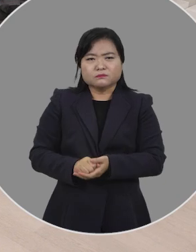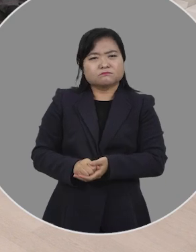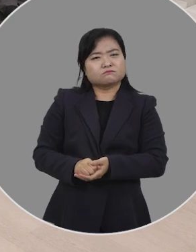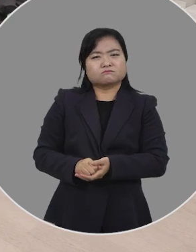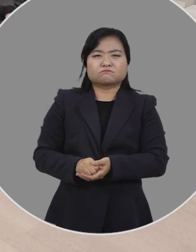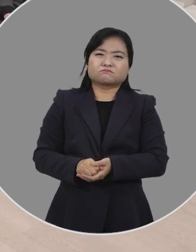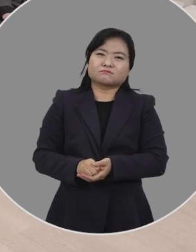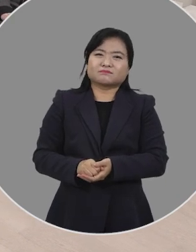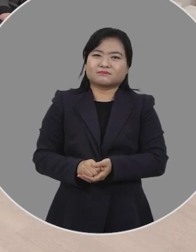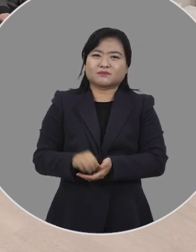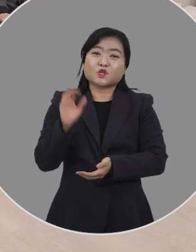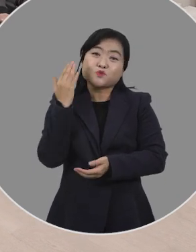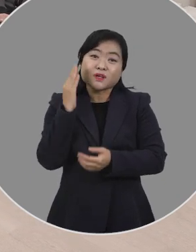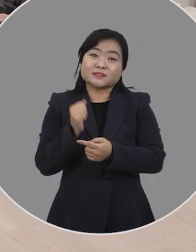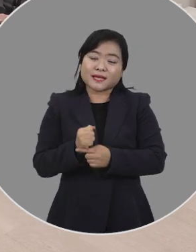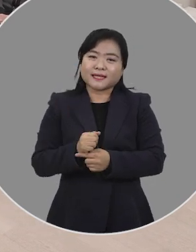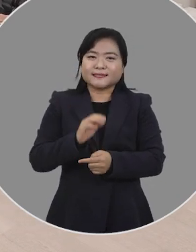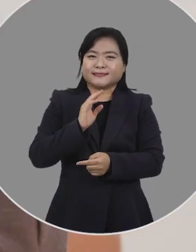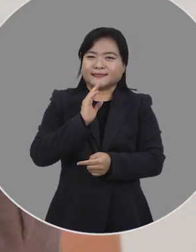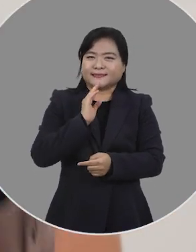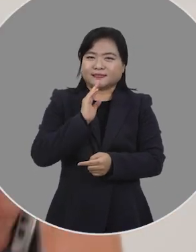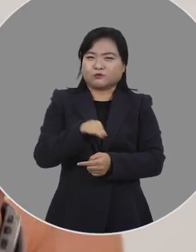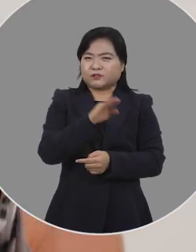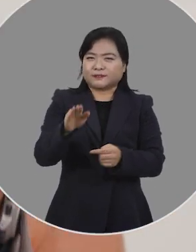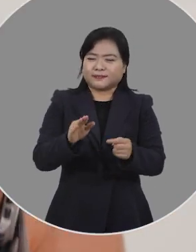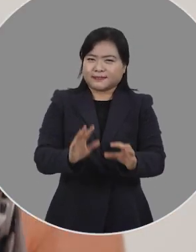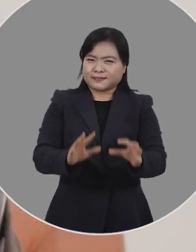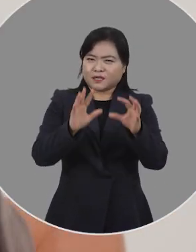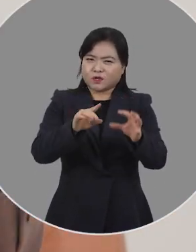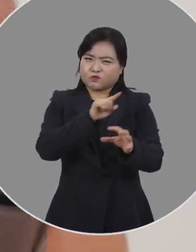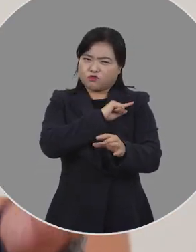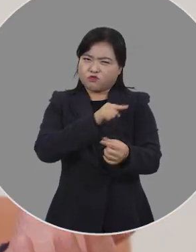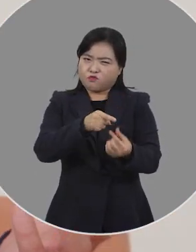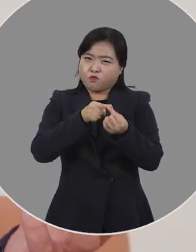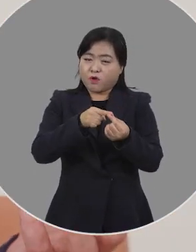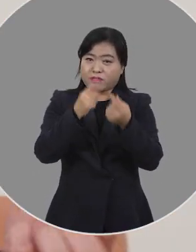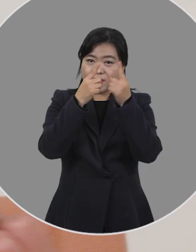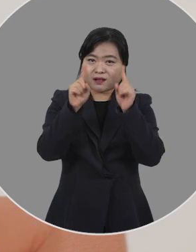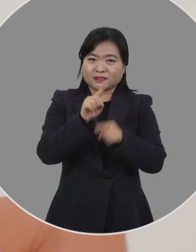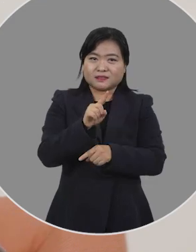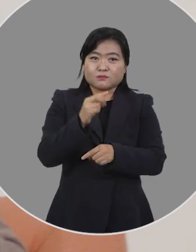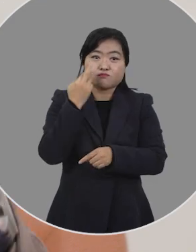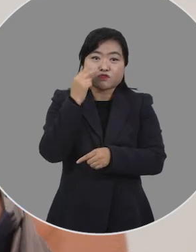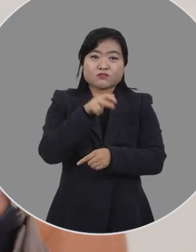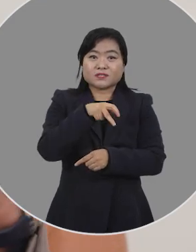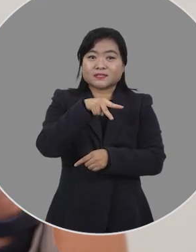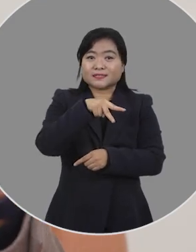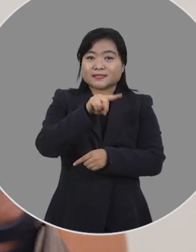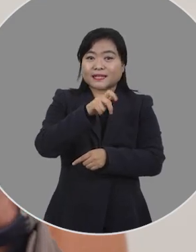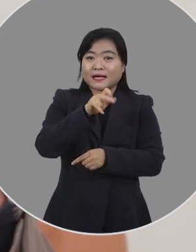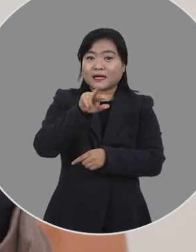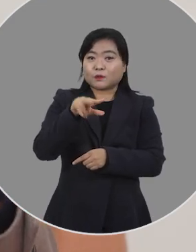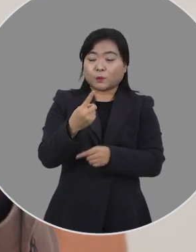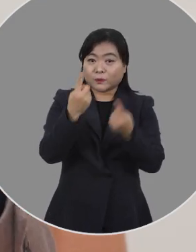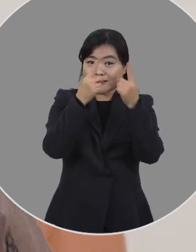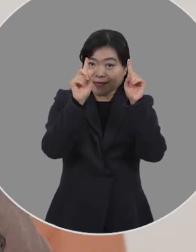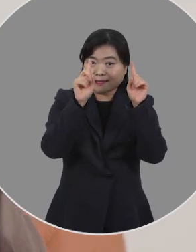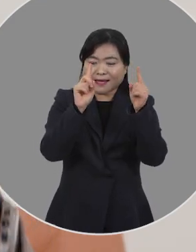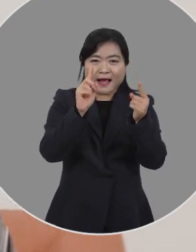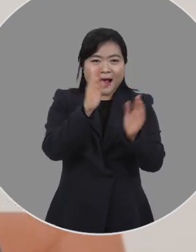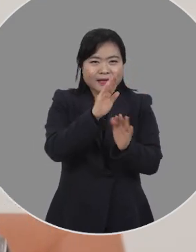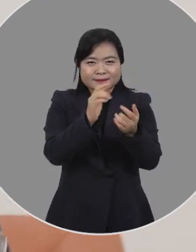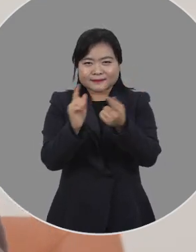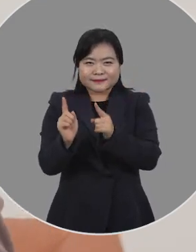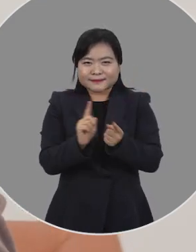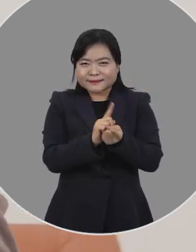글쎄요. 최근에 진짜 우리가 세계 최고 대학이라고 하는 미국 시카고 대학의 그 학생들끼리